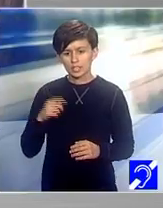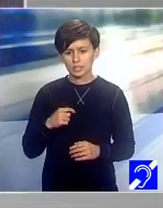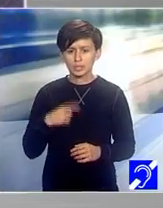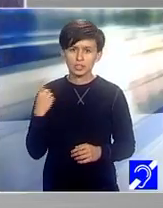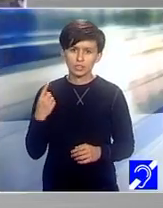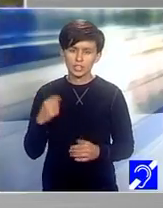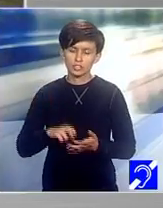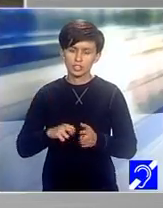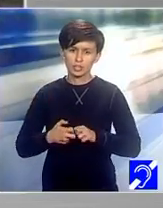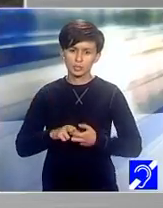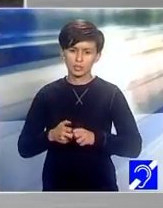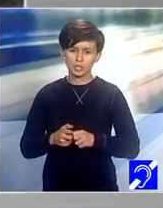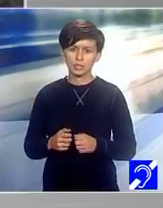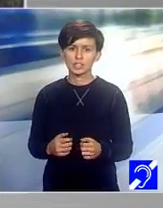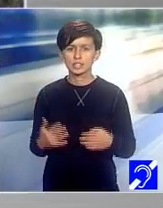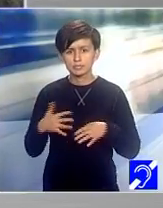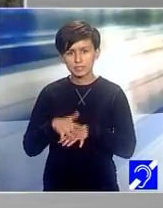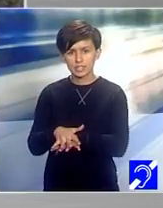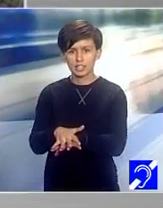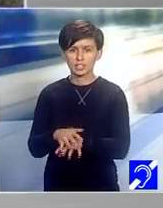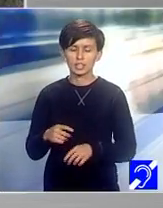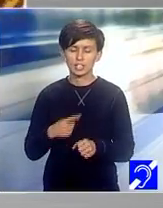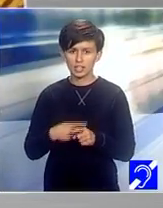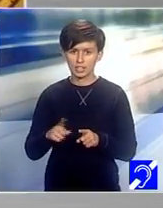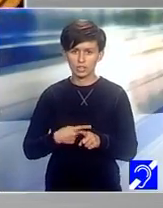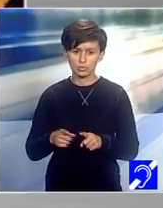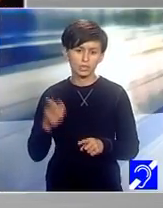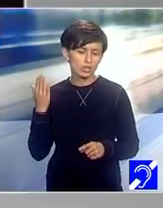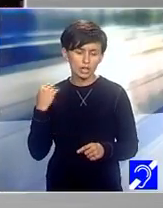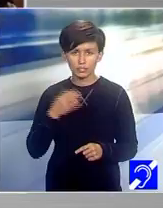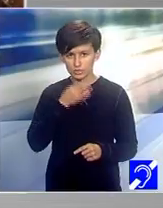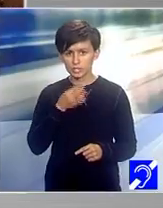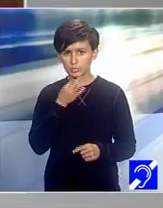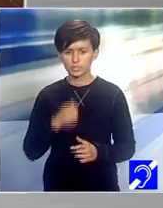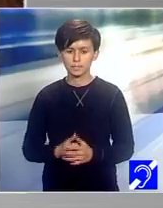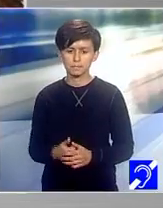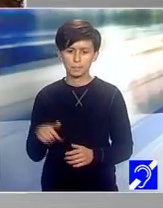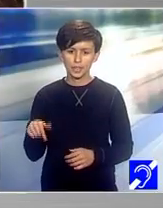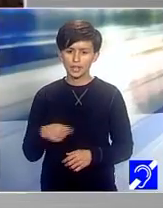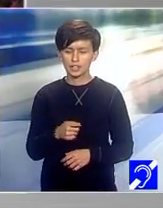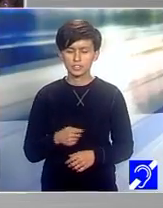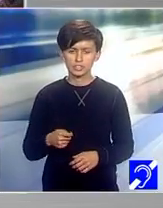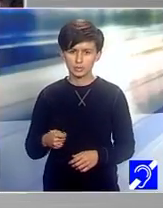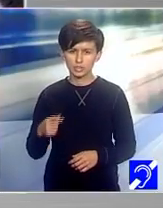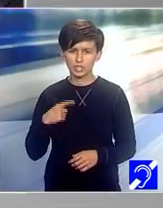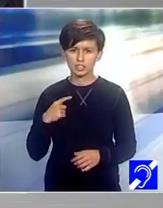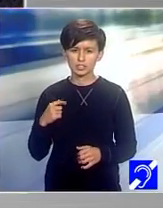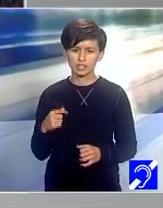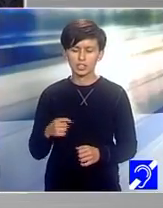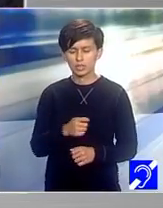era enunțată. Sper că nu greșesc. Așa este. Acest proiect, în esență, este un proiect de